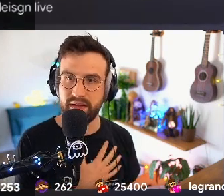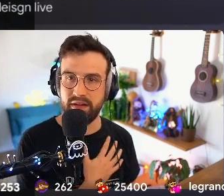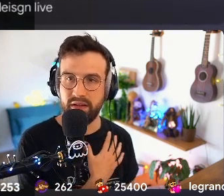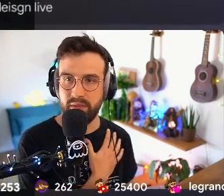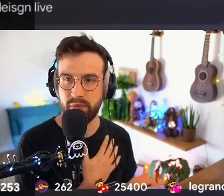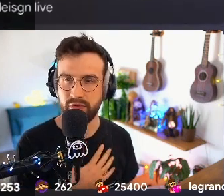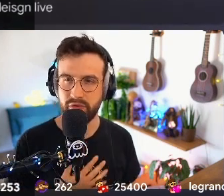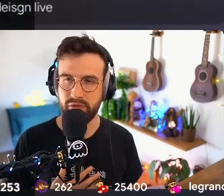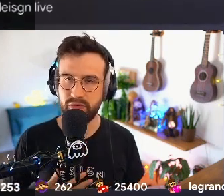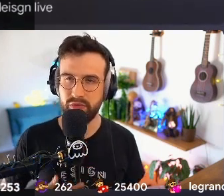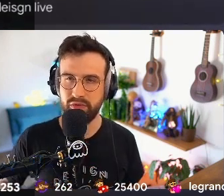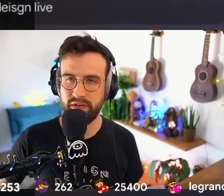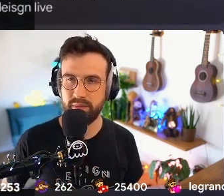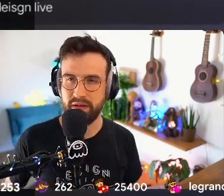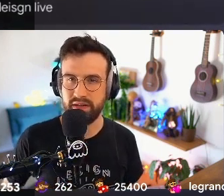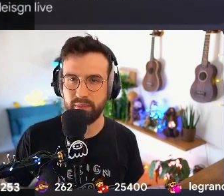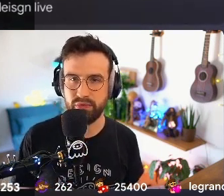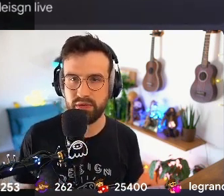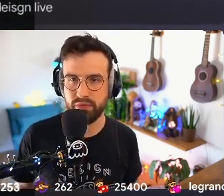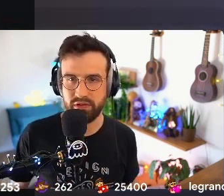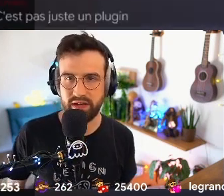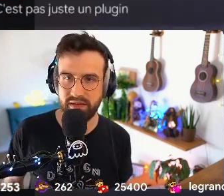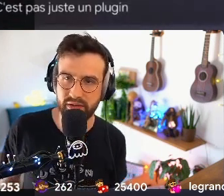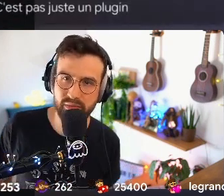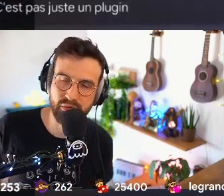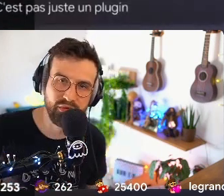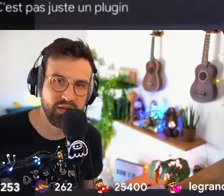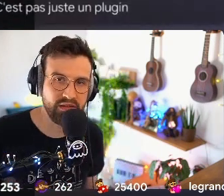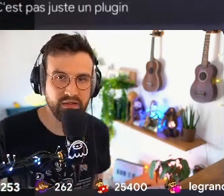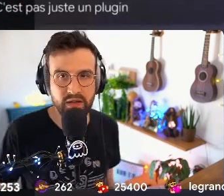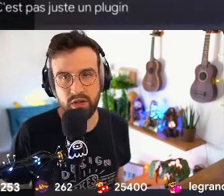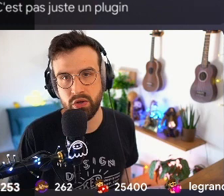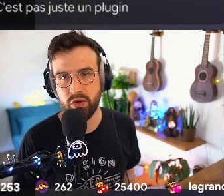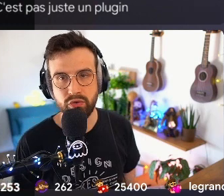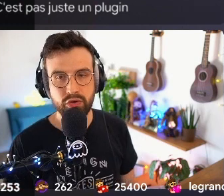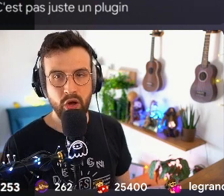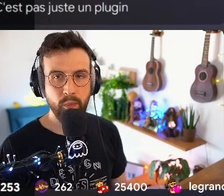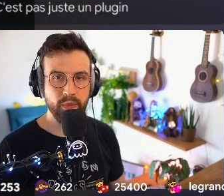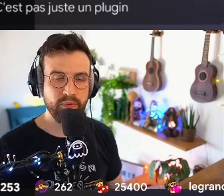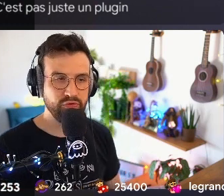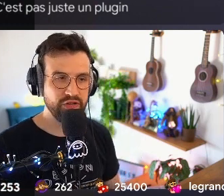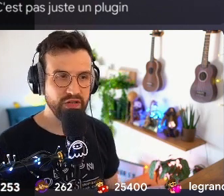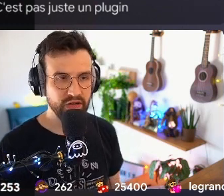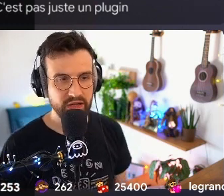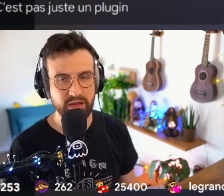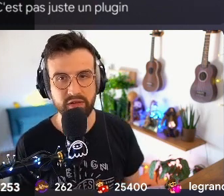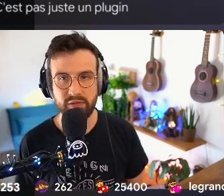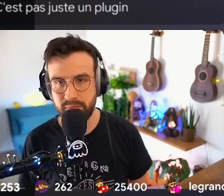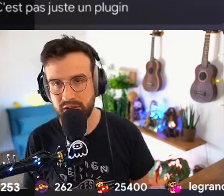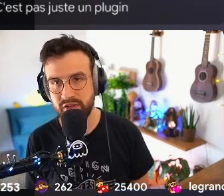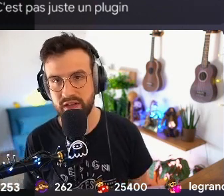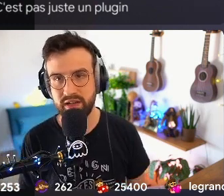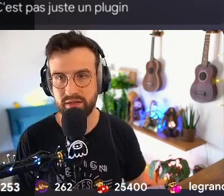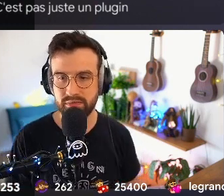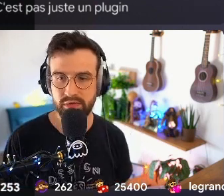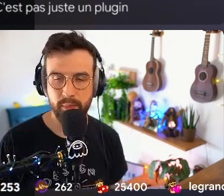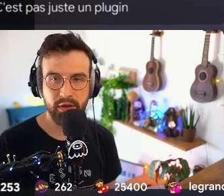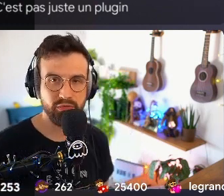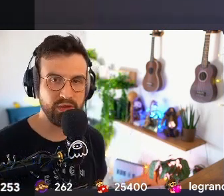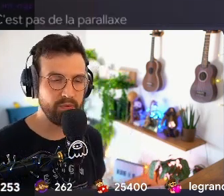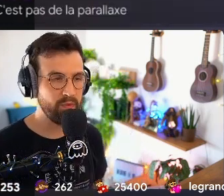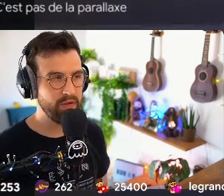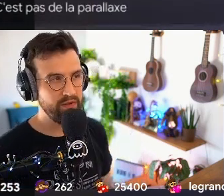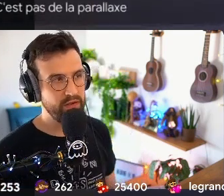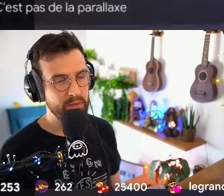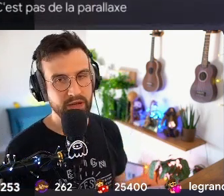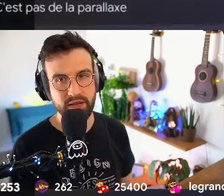Mira? Penses-tu que Figma est un bon outil pour générer directement du CSS? Non, pas pour générer. C'est jamais bien de générer. Après,